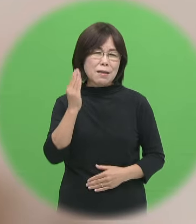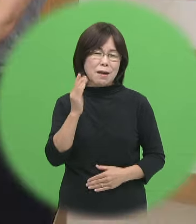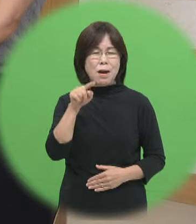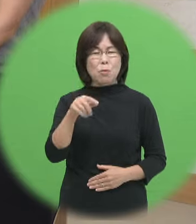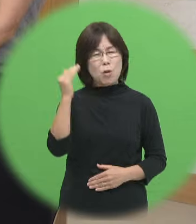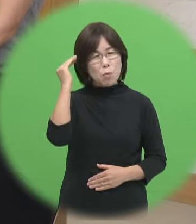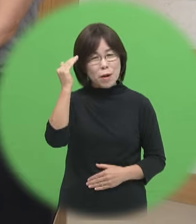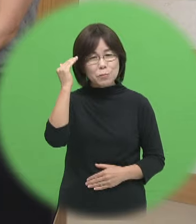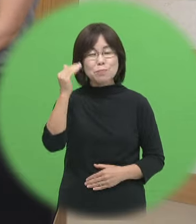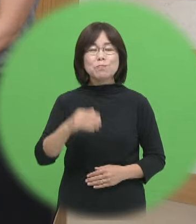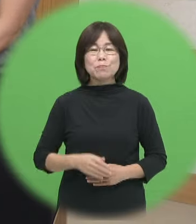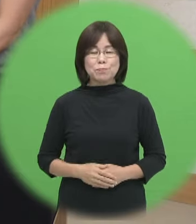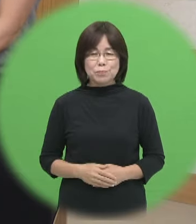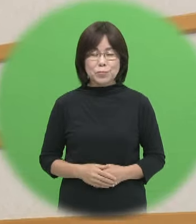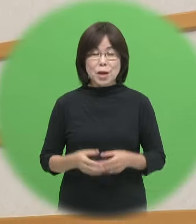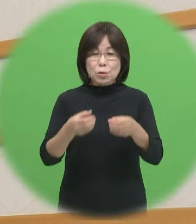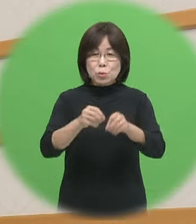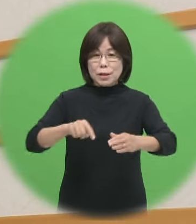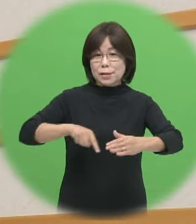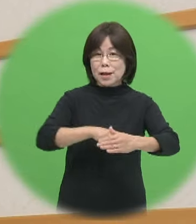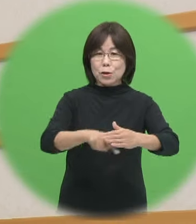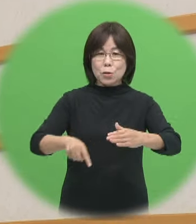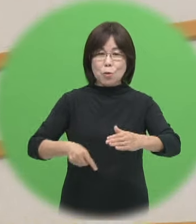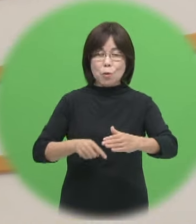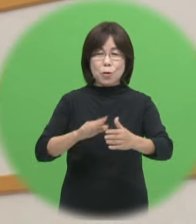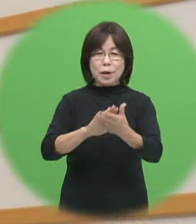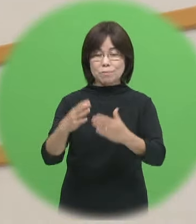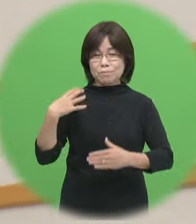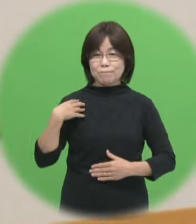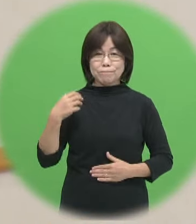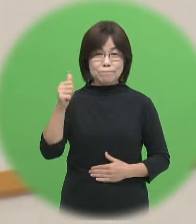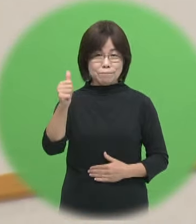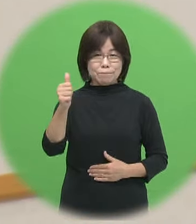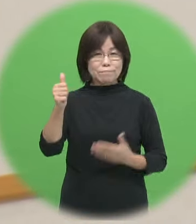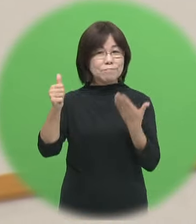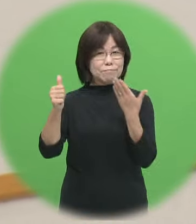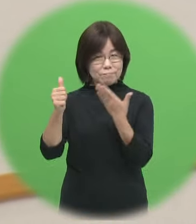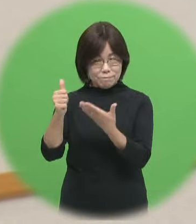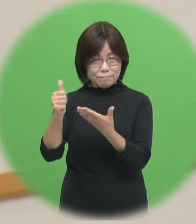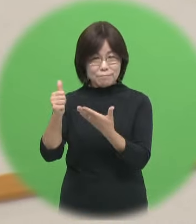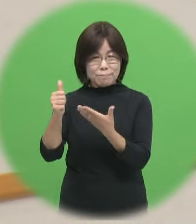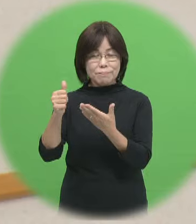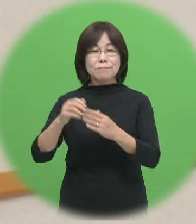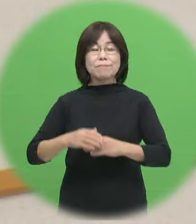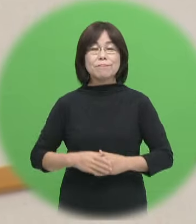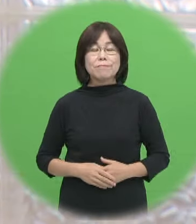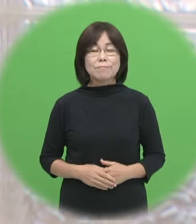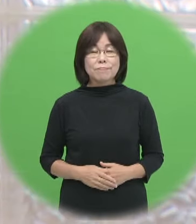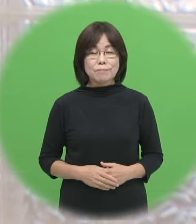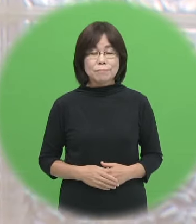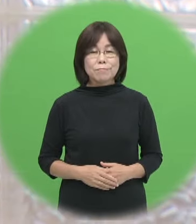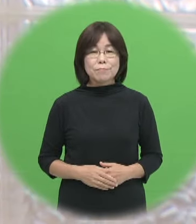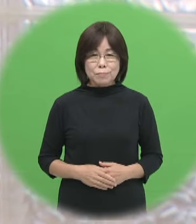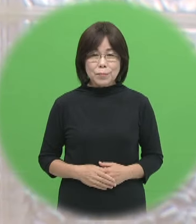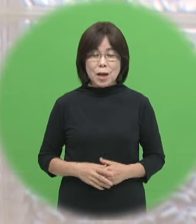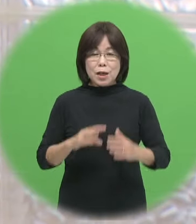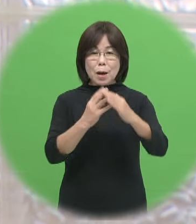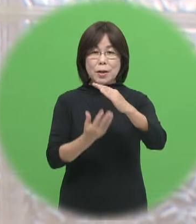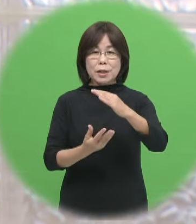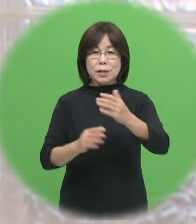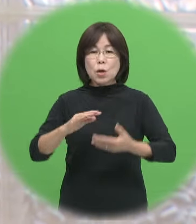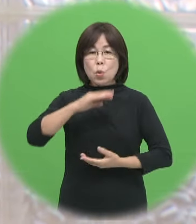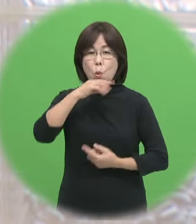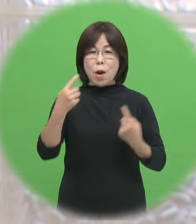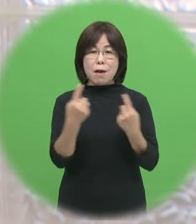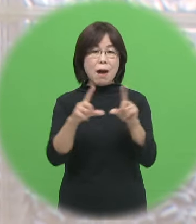。詳しいお話をプロジェクトマネージャーの深澤さんに伺いました。 本県の高齢化